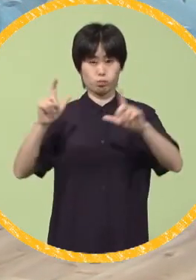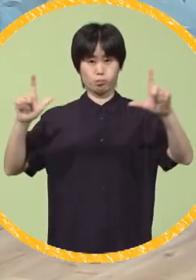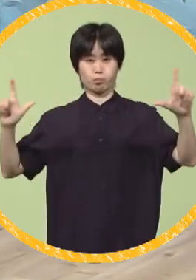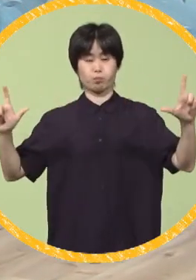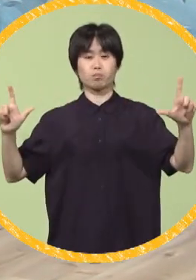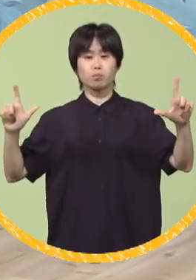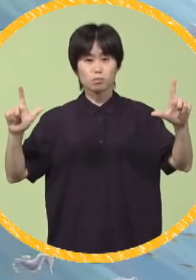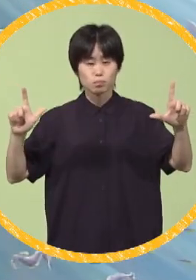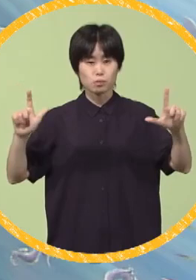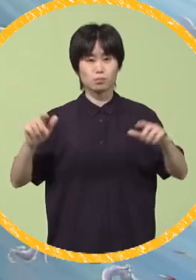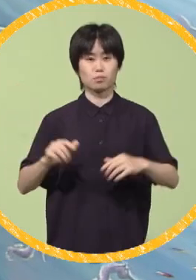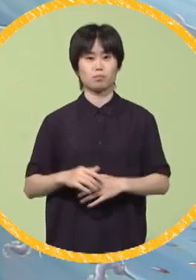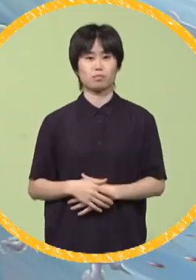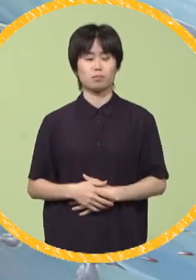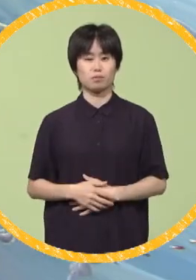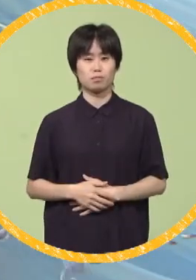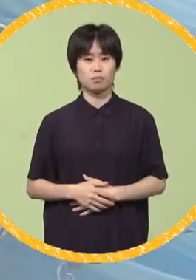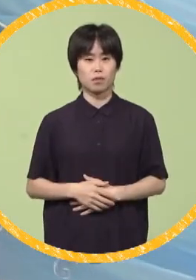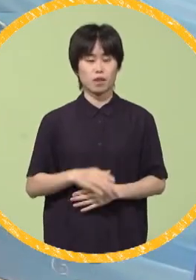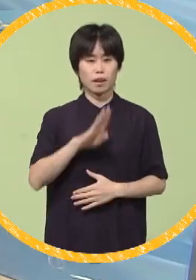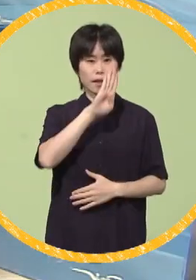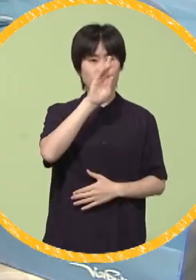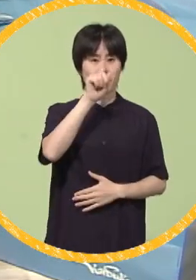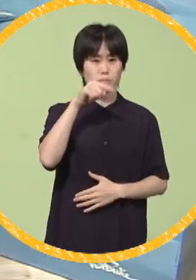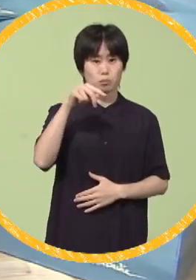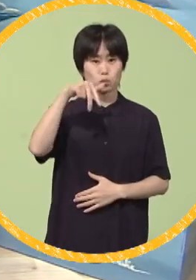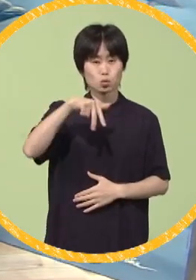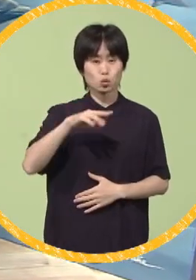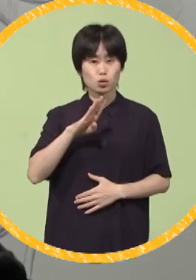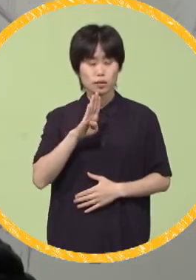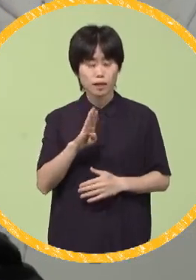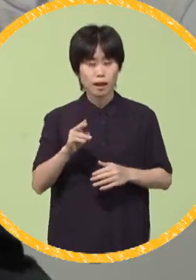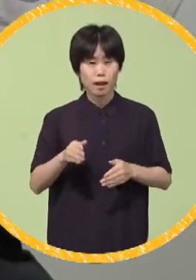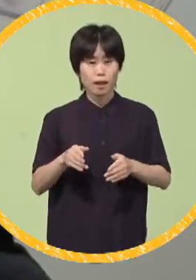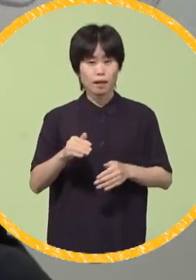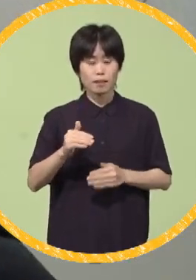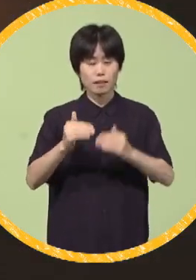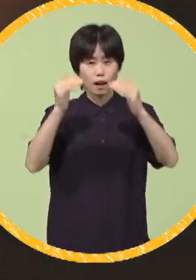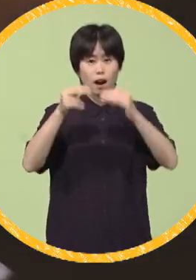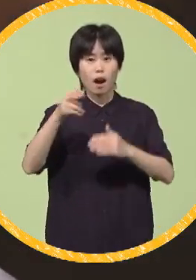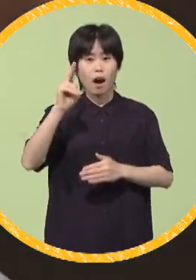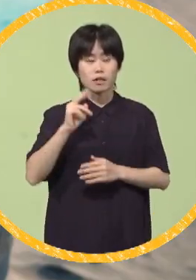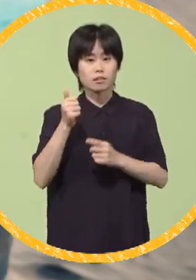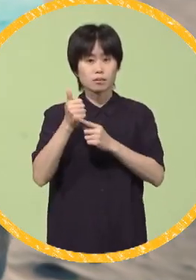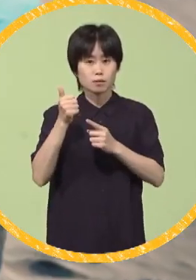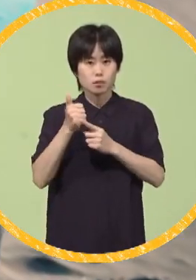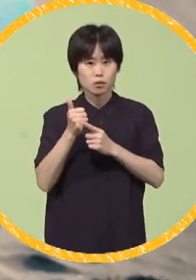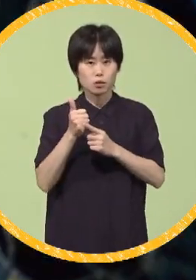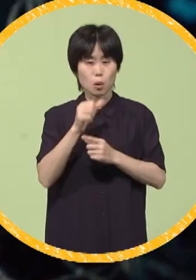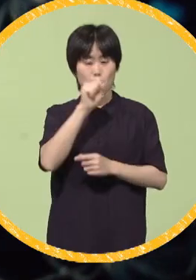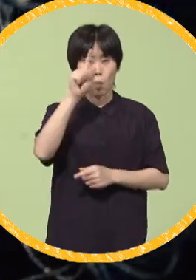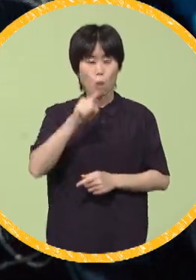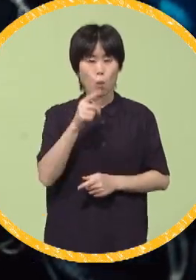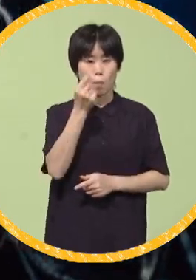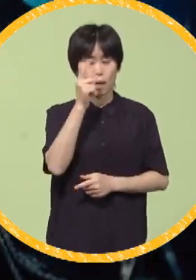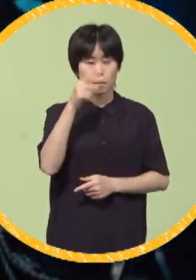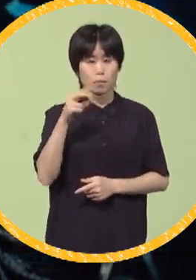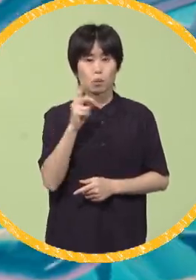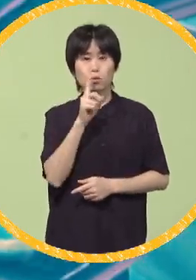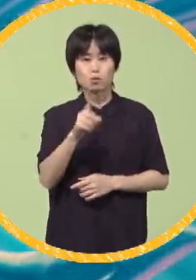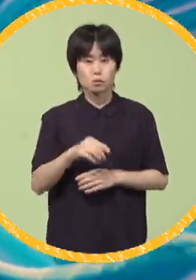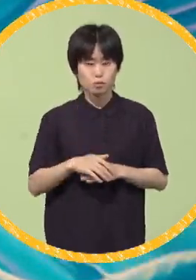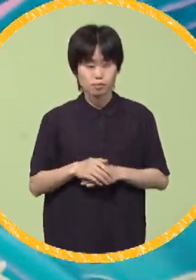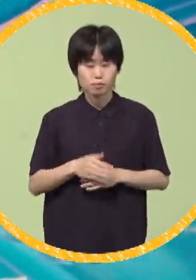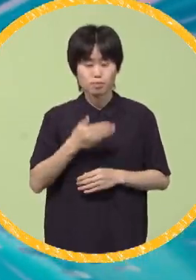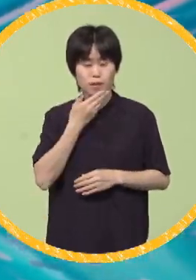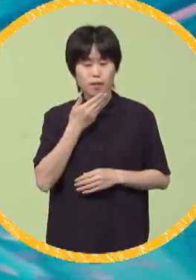るということで、はい、ケンスケ高橋さんによるザ・モーメントという作品なんですね。 はい、 利便性のみを追求してきた社